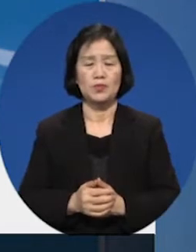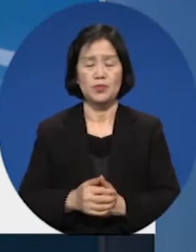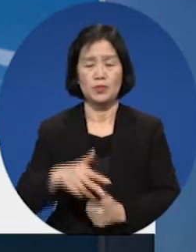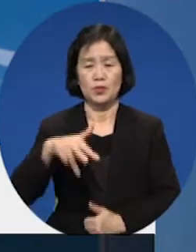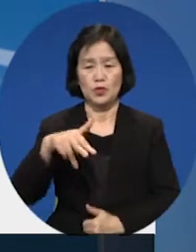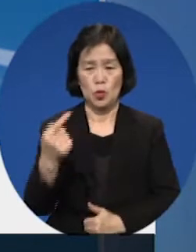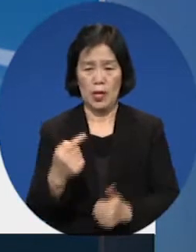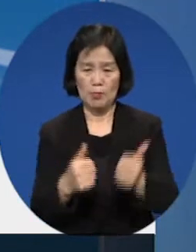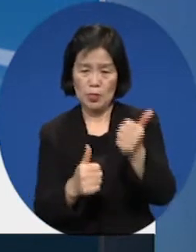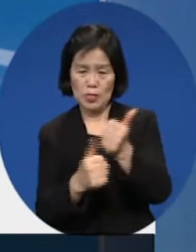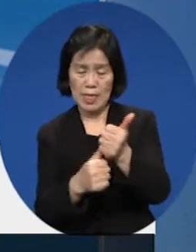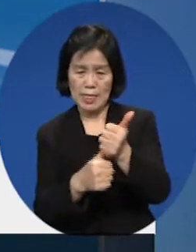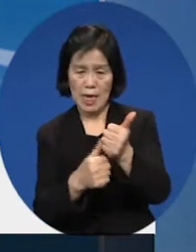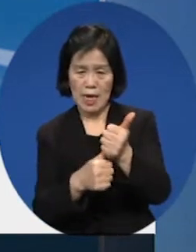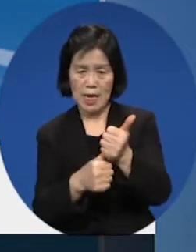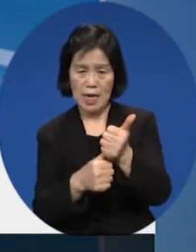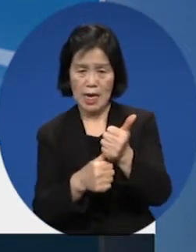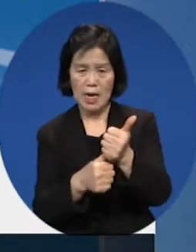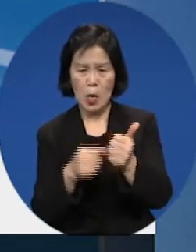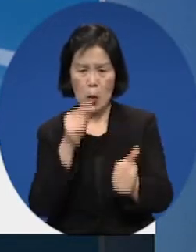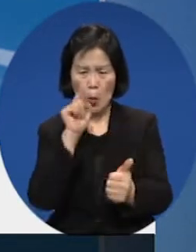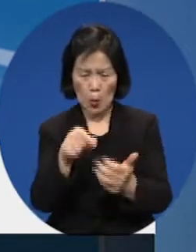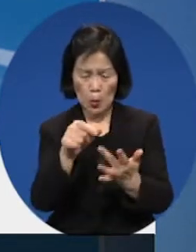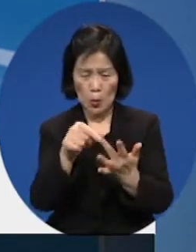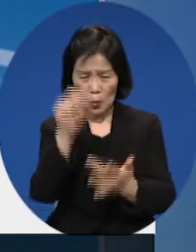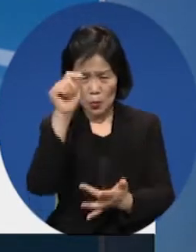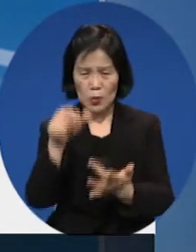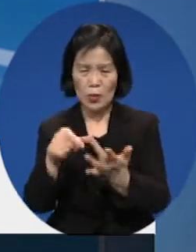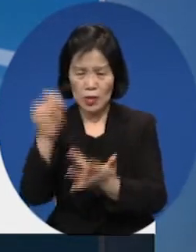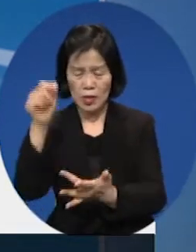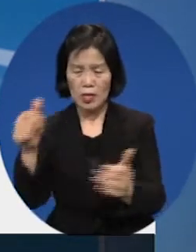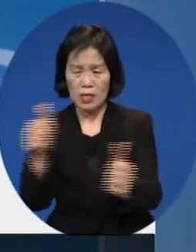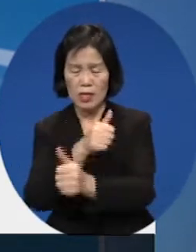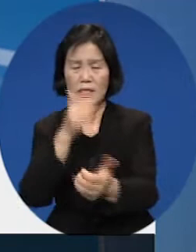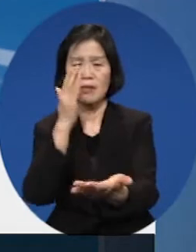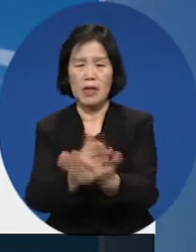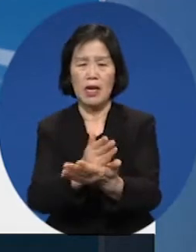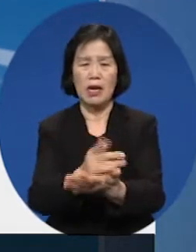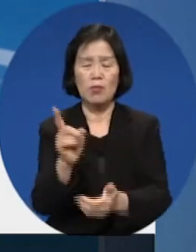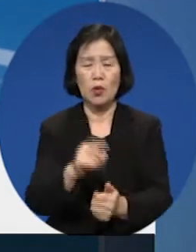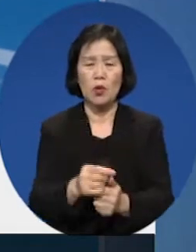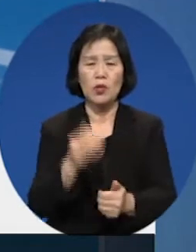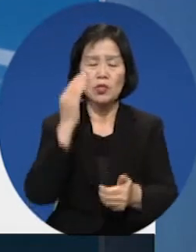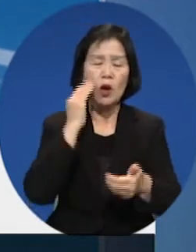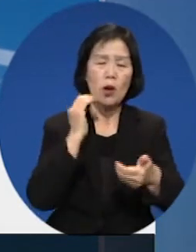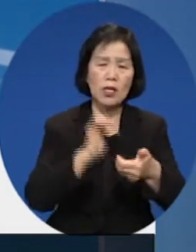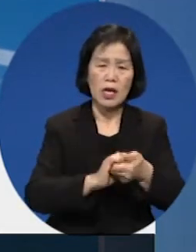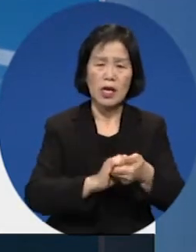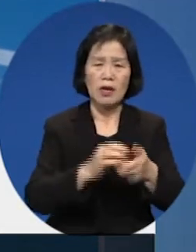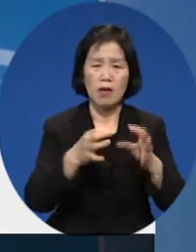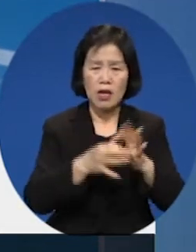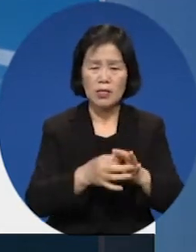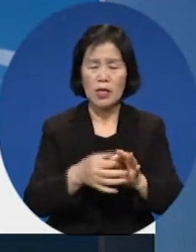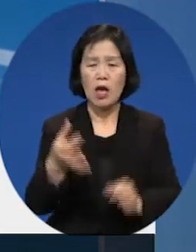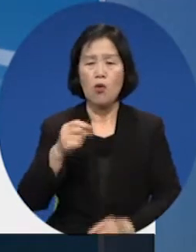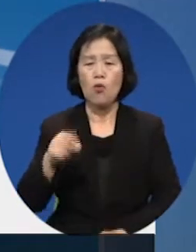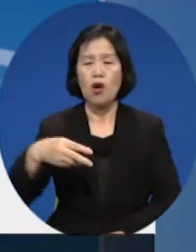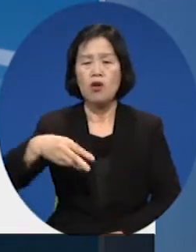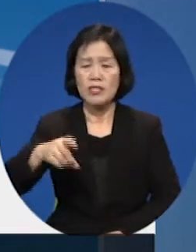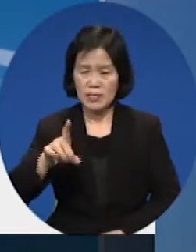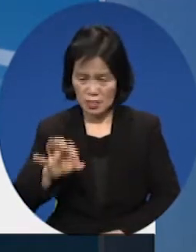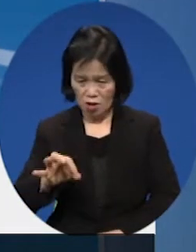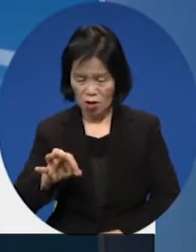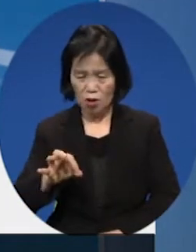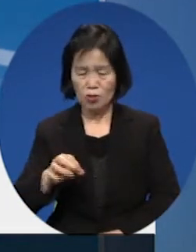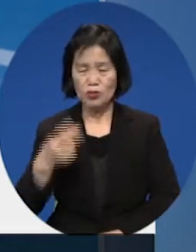차장에 말도 그렇지만 핀셋 인사 하지 말라 그 핀 세진 사라고 하는 게 결국은 청와대와 관련되어 있는 월성원전 수사나 김학의 전 법무부